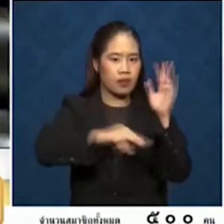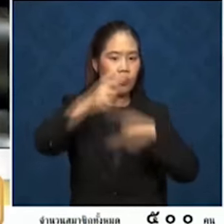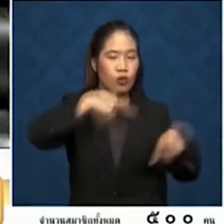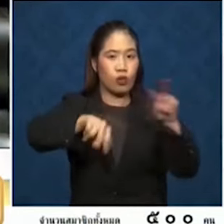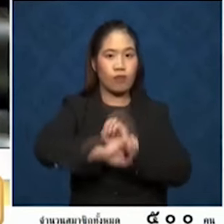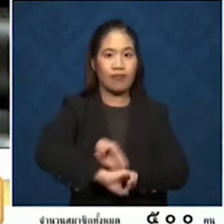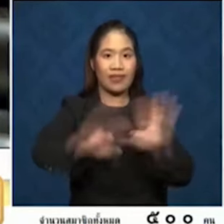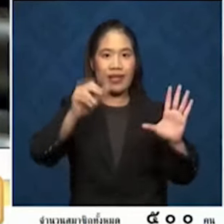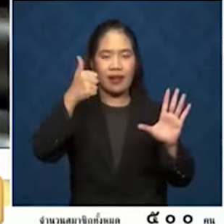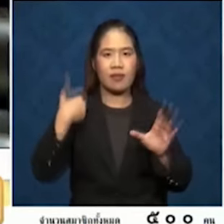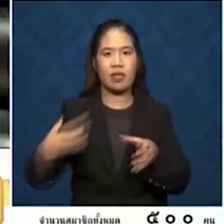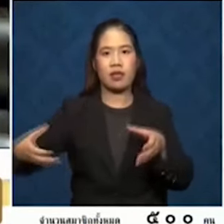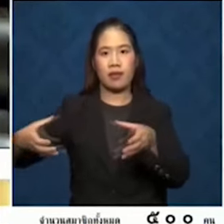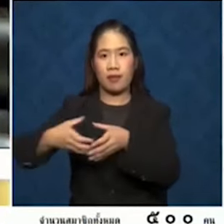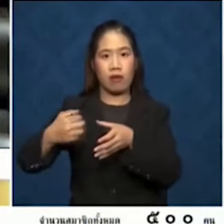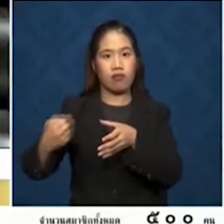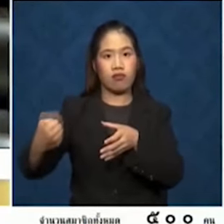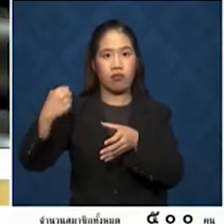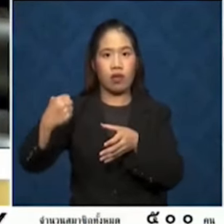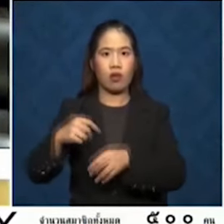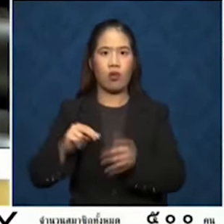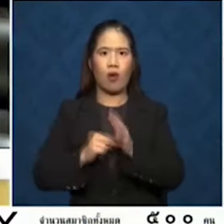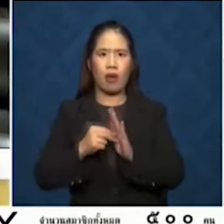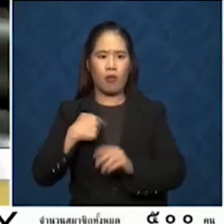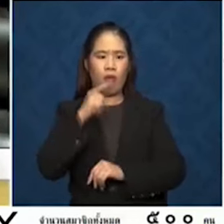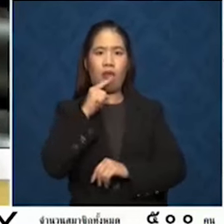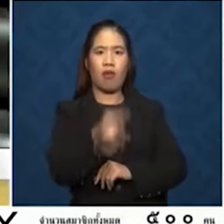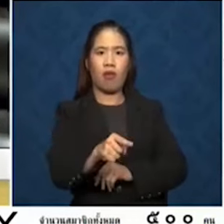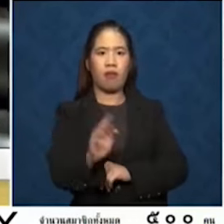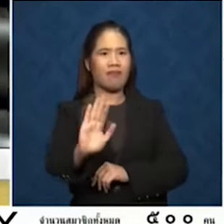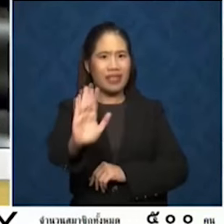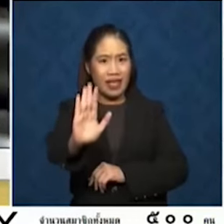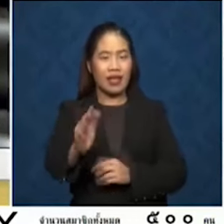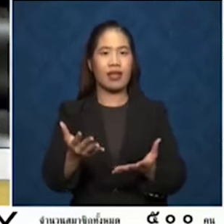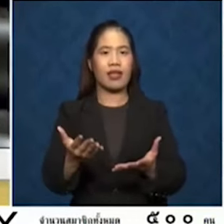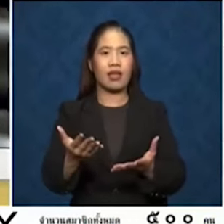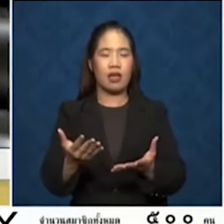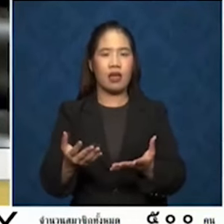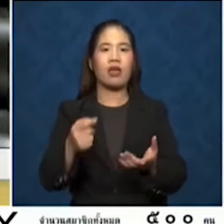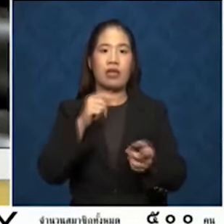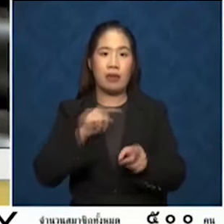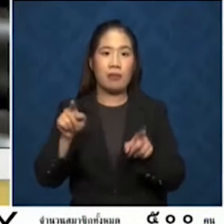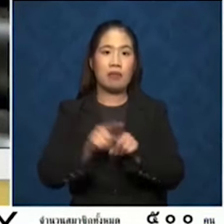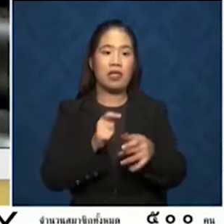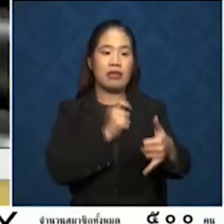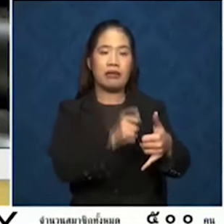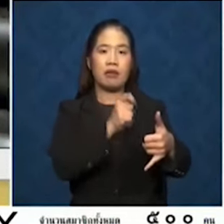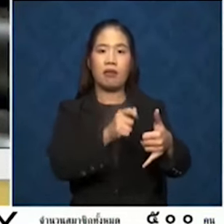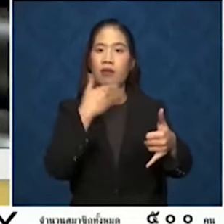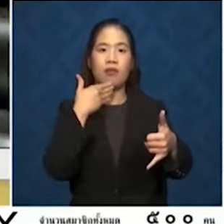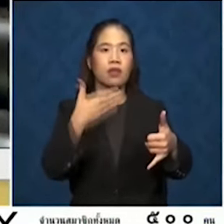พลที่เหมาะสมเนี่ยนะครับไม่ได้เป็นการด้อยฆ่ากองทัพเลยครับแล้วก็ค้านกับสิ่งที่ท่านได้ให้สัมภาษณ์มาโดยตลอด